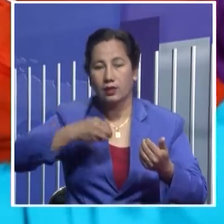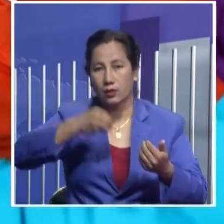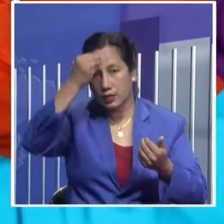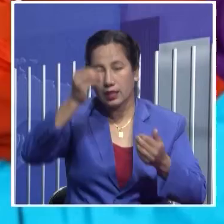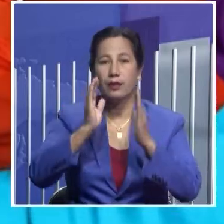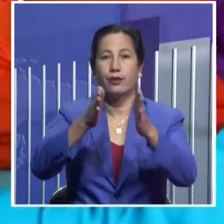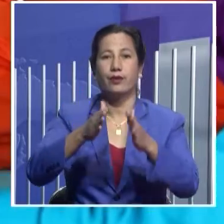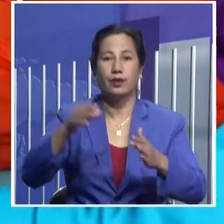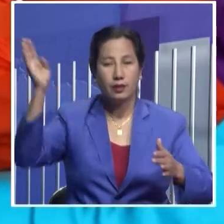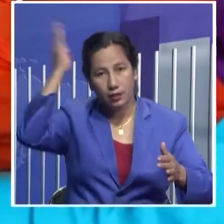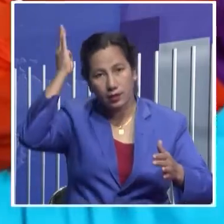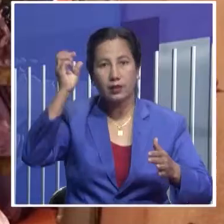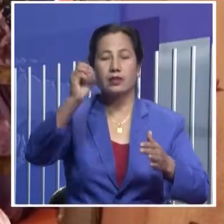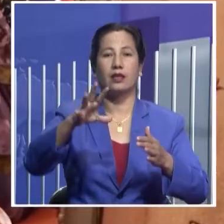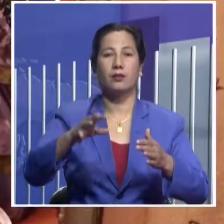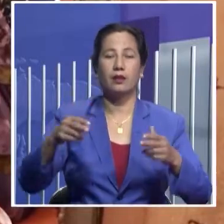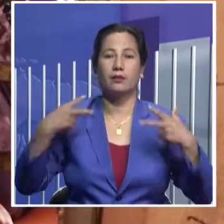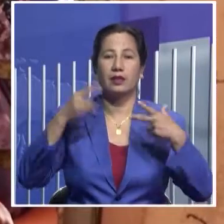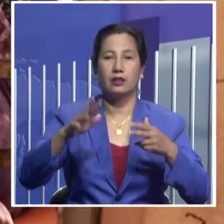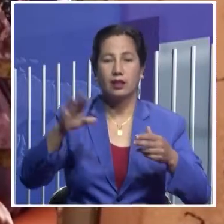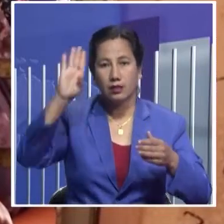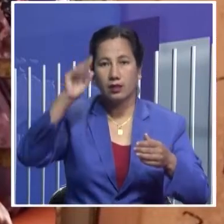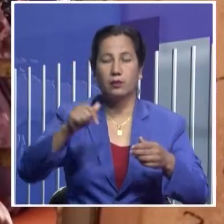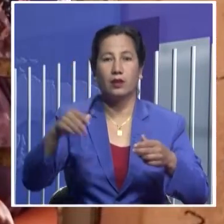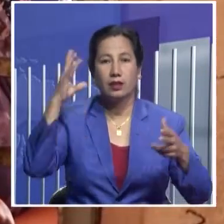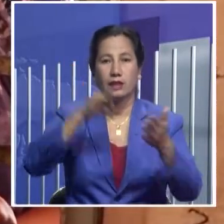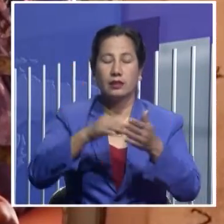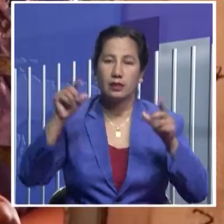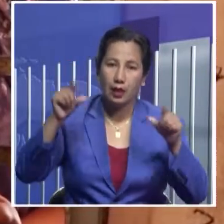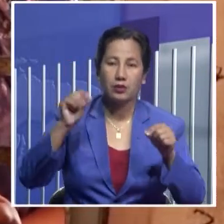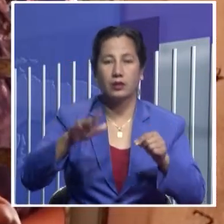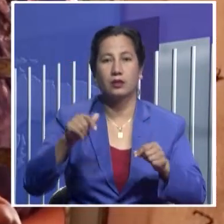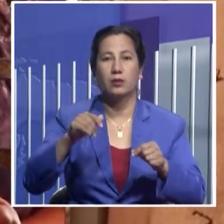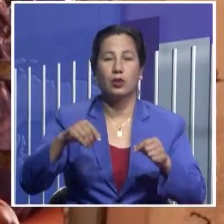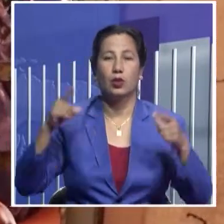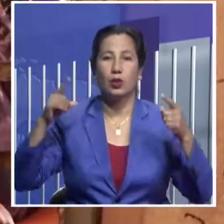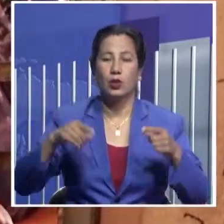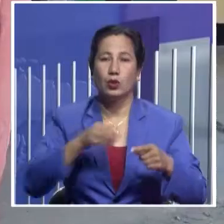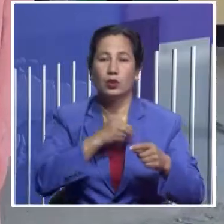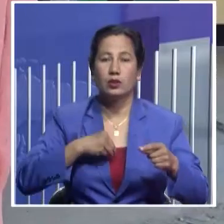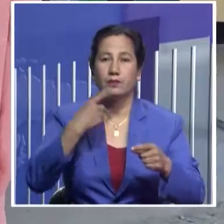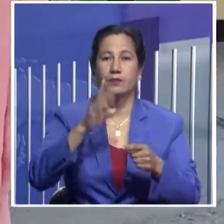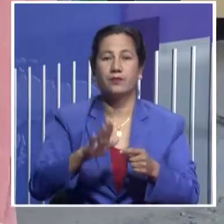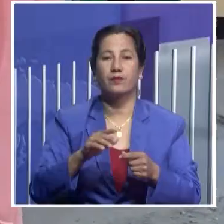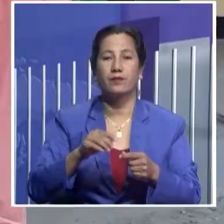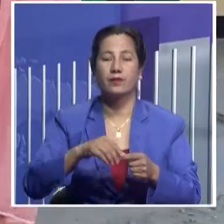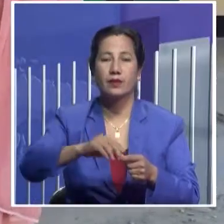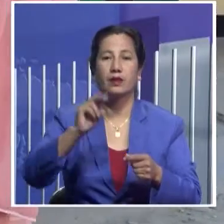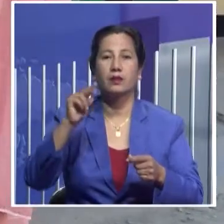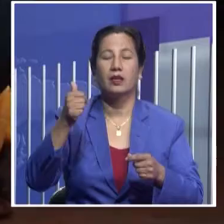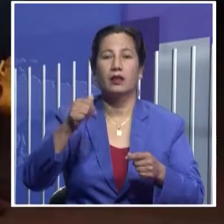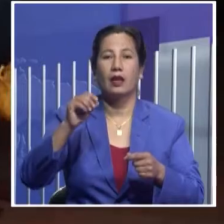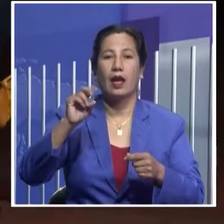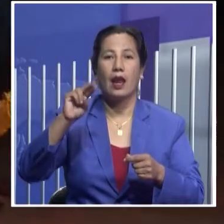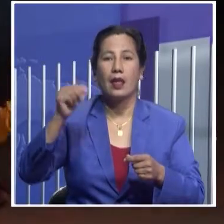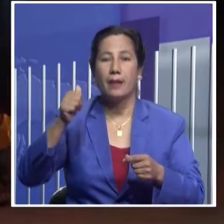धनगढी झर्नुपर्ने बाध्यता छ। सरकारको यसतर्फ ध्यान जान आवश्यक रहेको कतिपय स्वास्थ्य कर्मीहरूले बताउनु भएको छ। निर्मला खडायत,